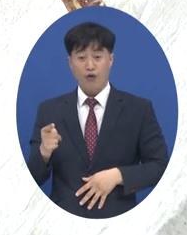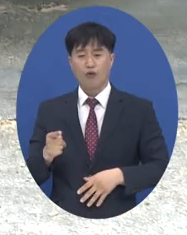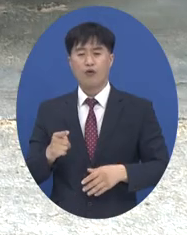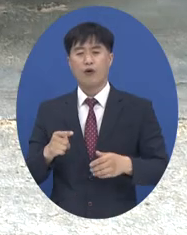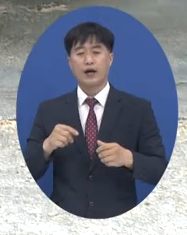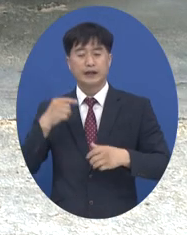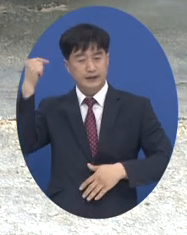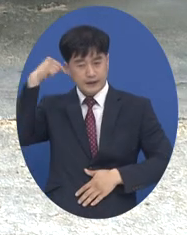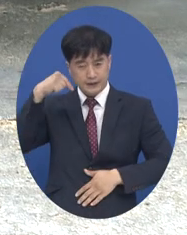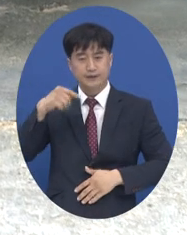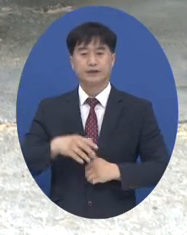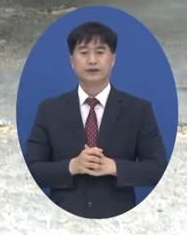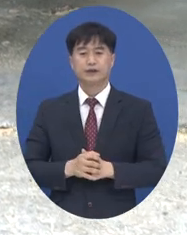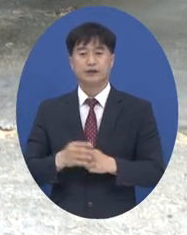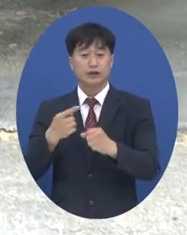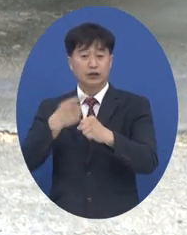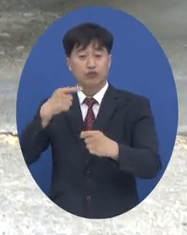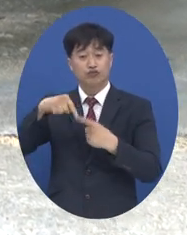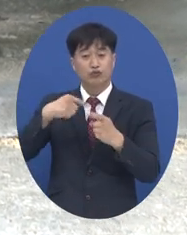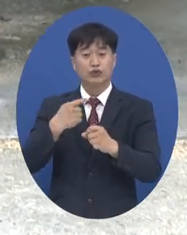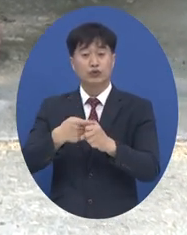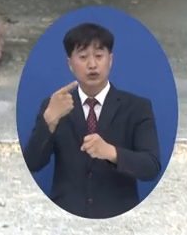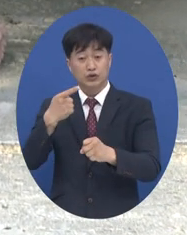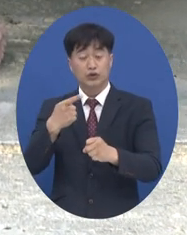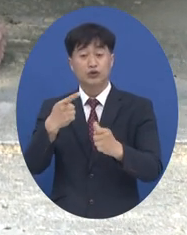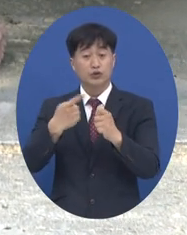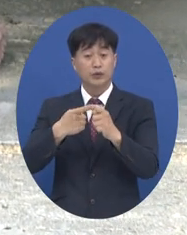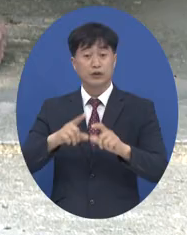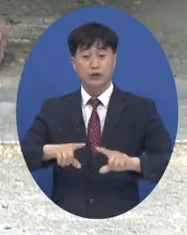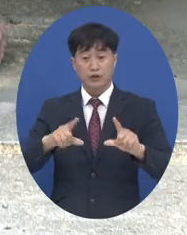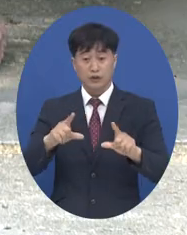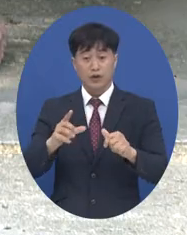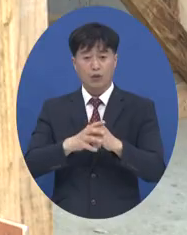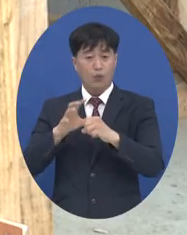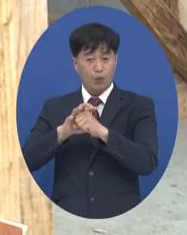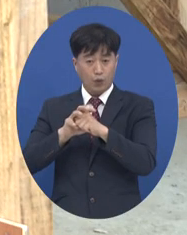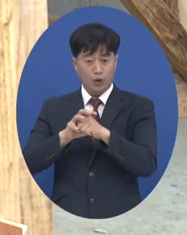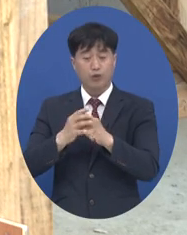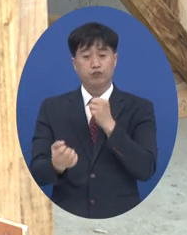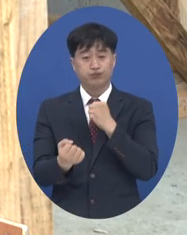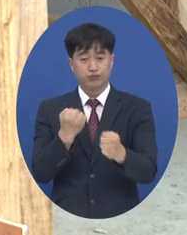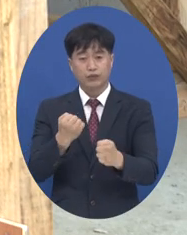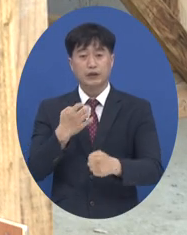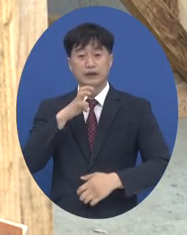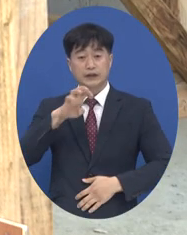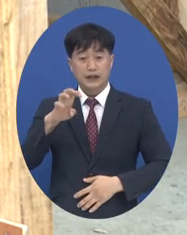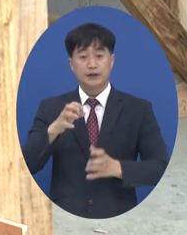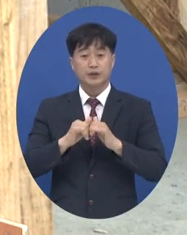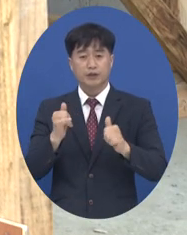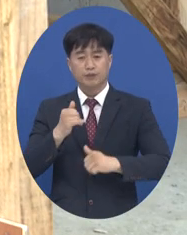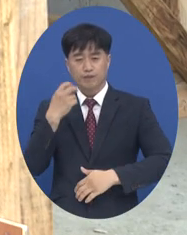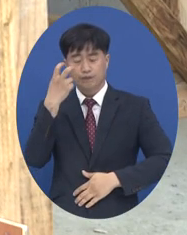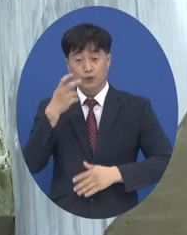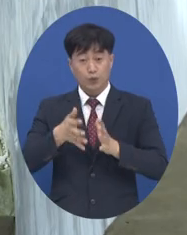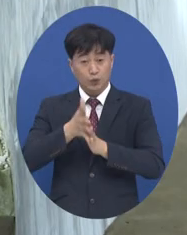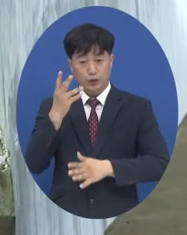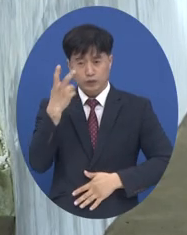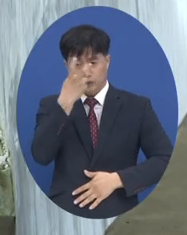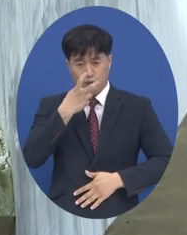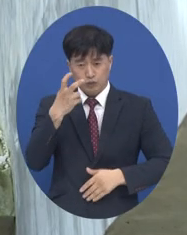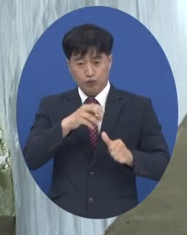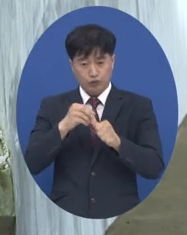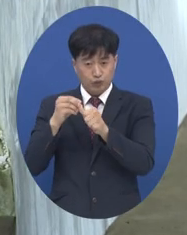익힙니다. 작년 운영 첫해 코로나19 속에서도 이곳에선 40명의 도시탐색구조